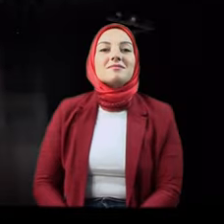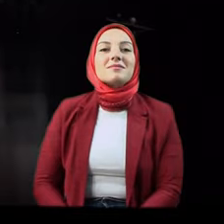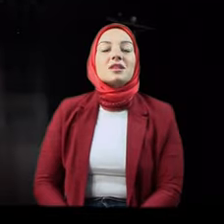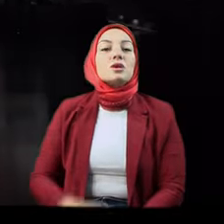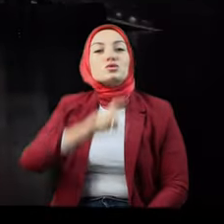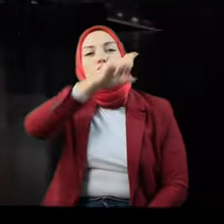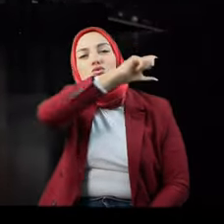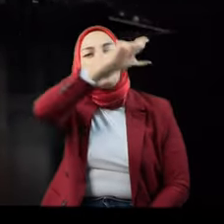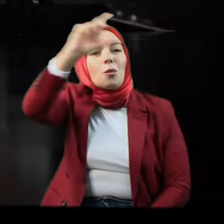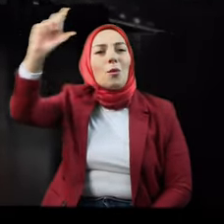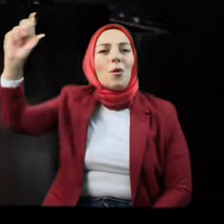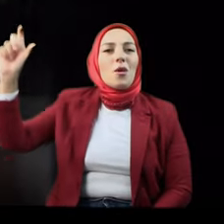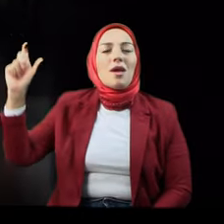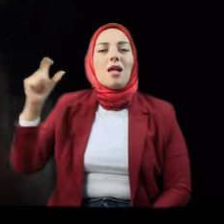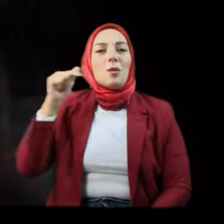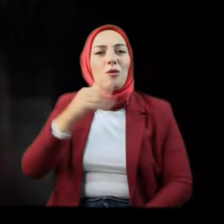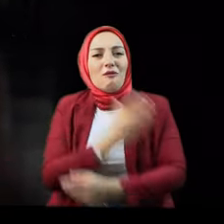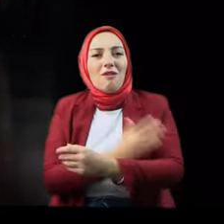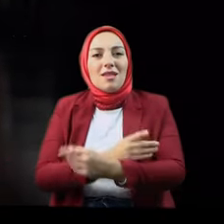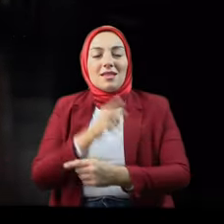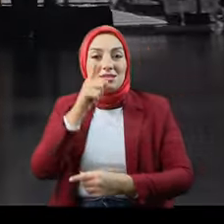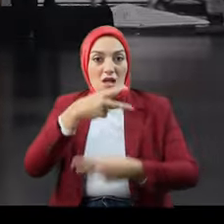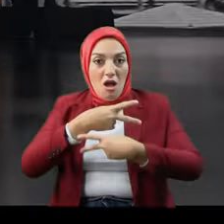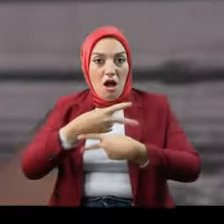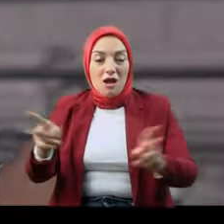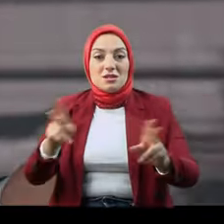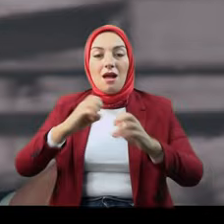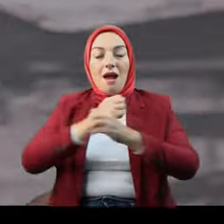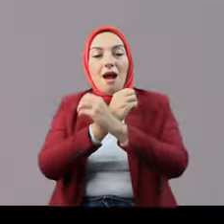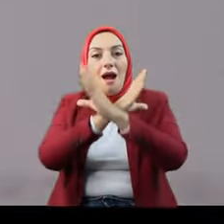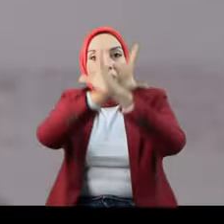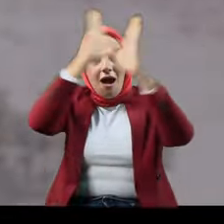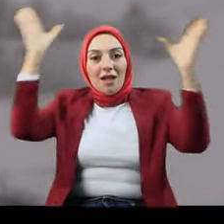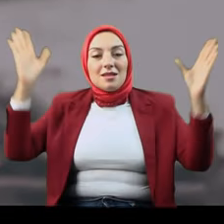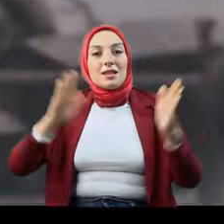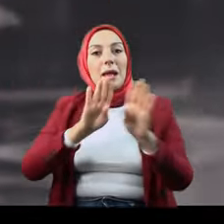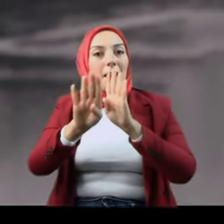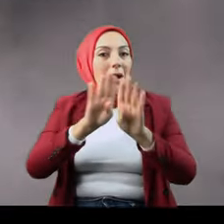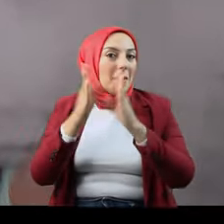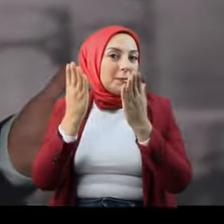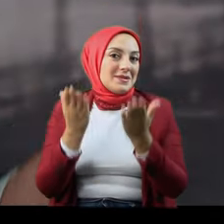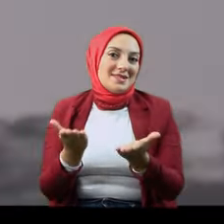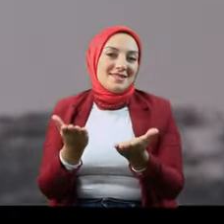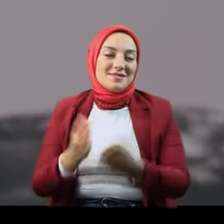anahtarını Cumhuriyetle Bu Vatana sen açtın aydınlığın